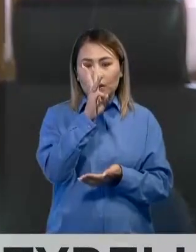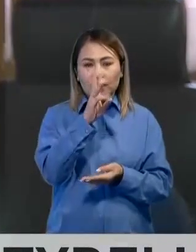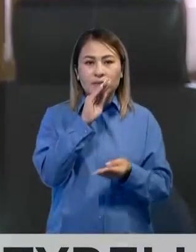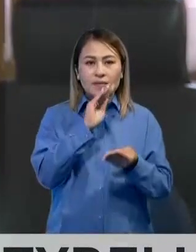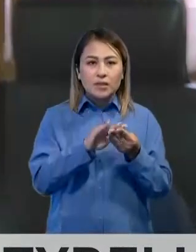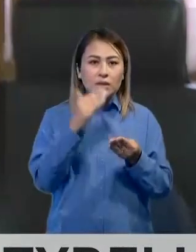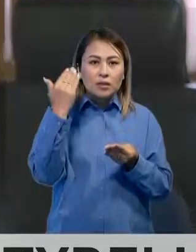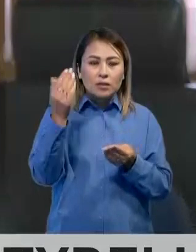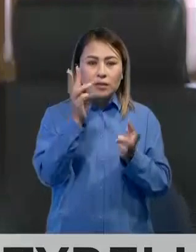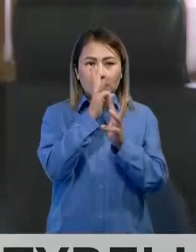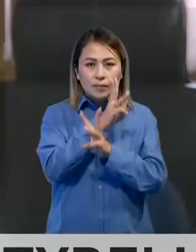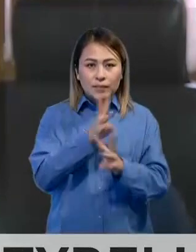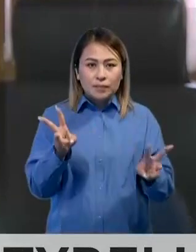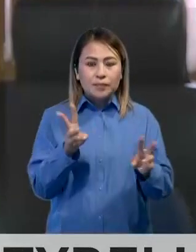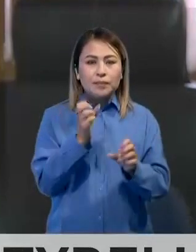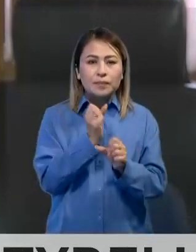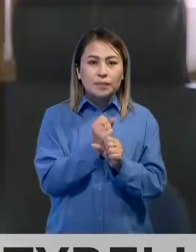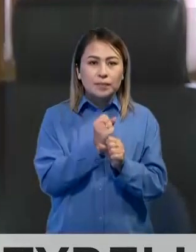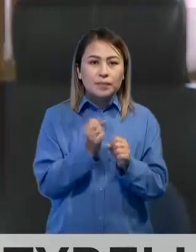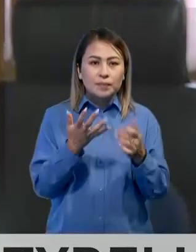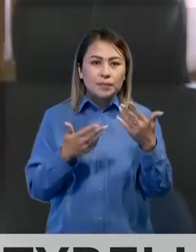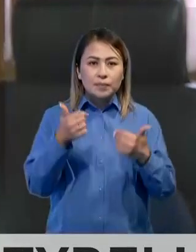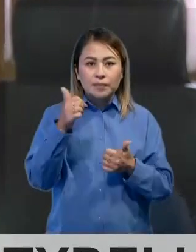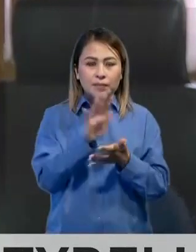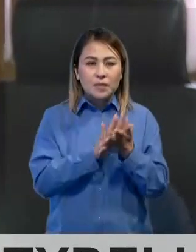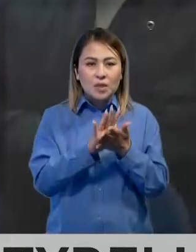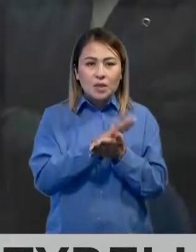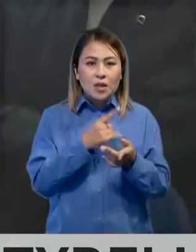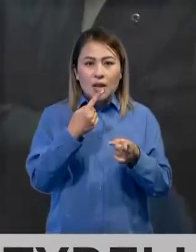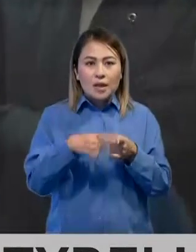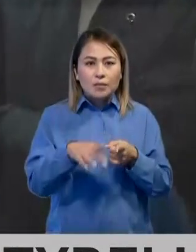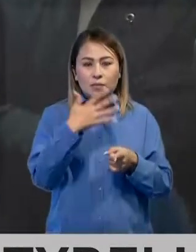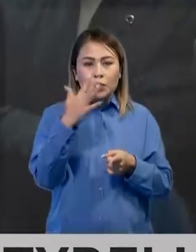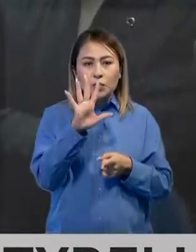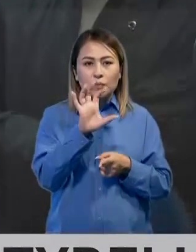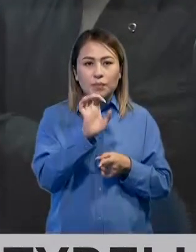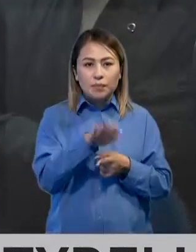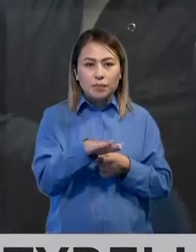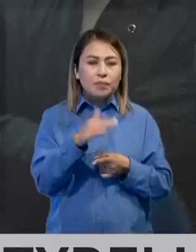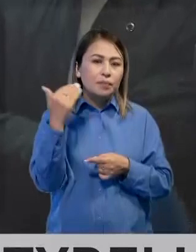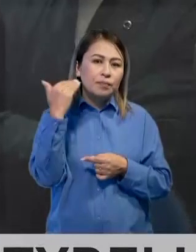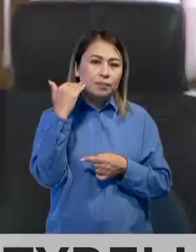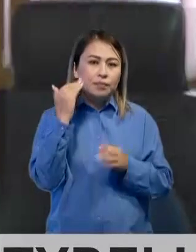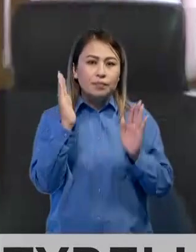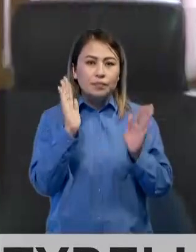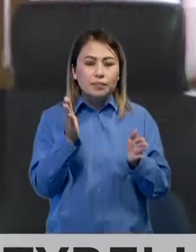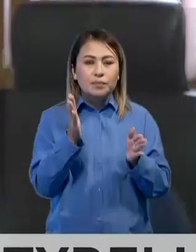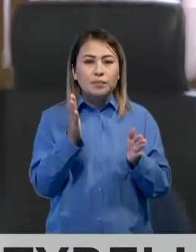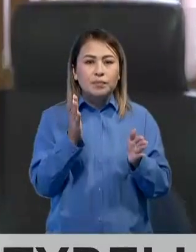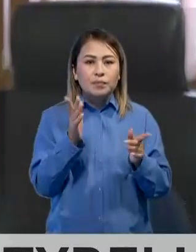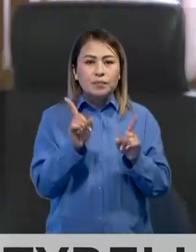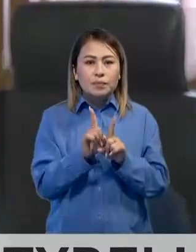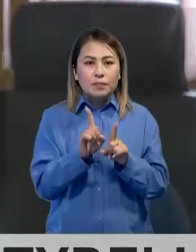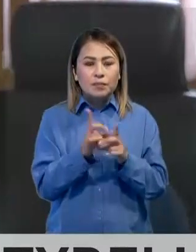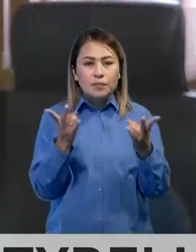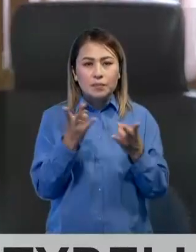солардың жалақысымен бәрін бірге салыстырғанда ешқандай айырым жоқ. 500 мыңның төрісінде солай бактериолог дәрігерлер